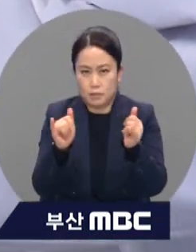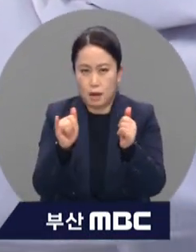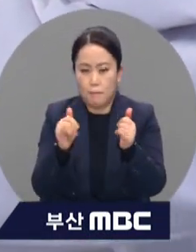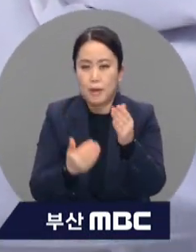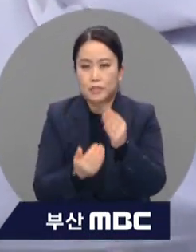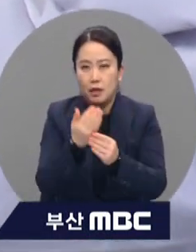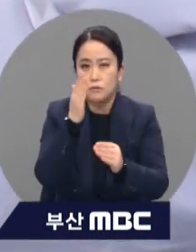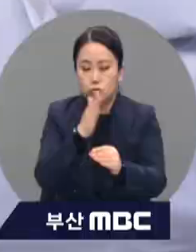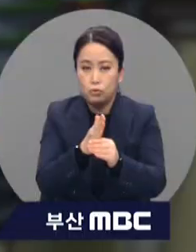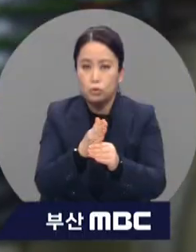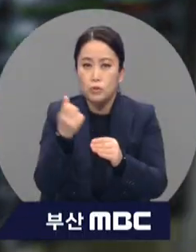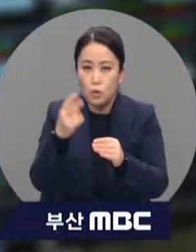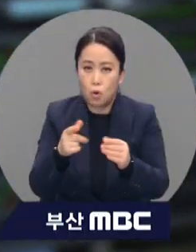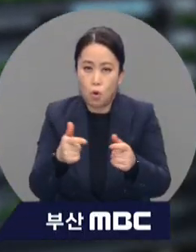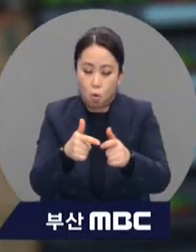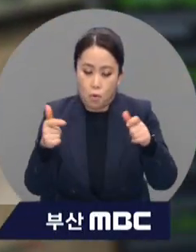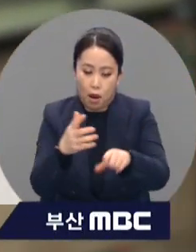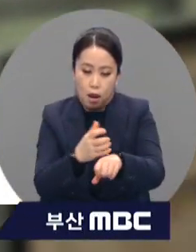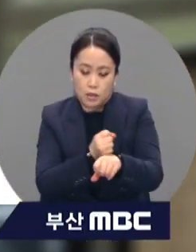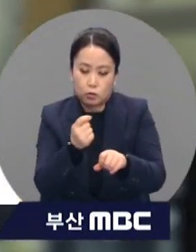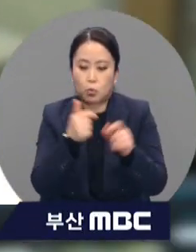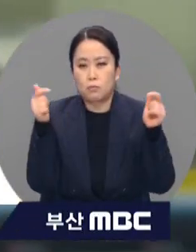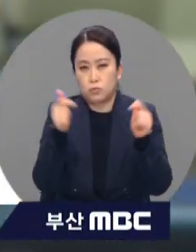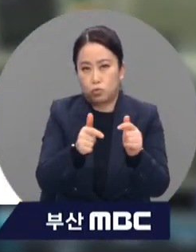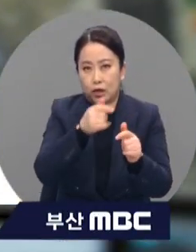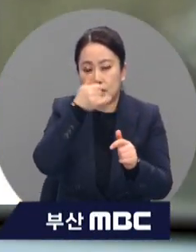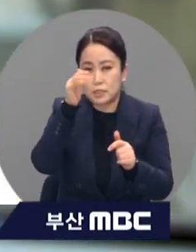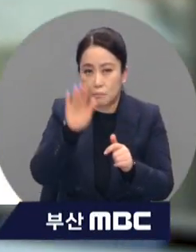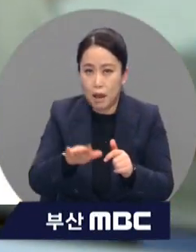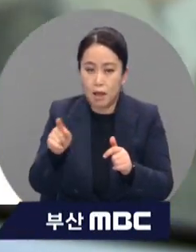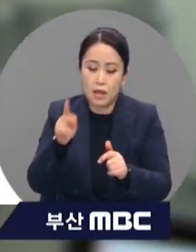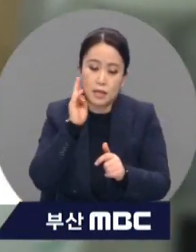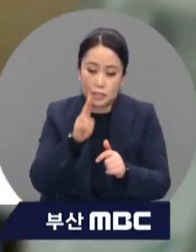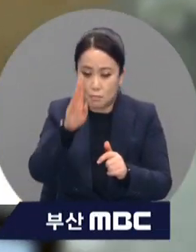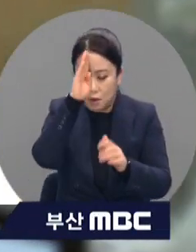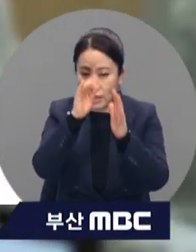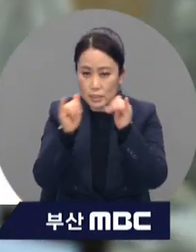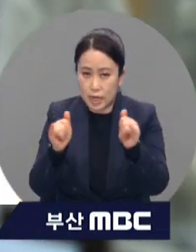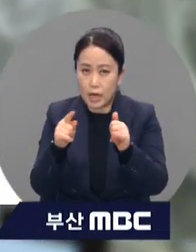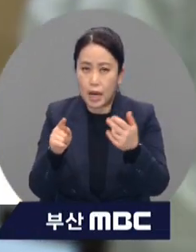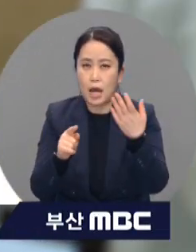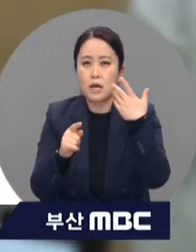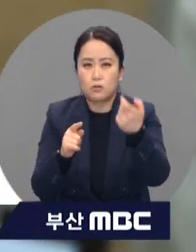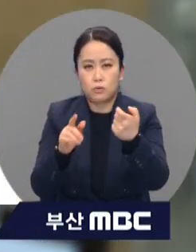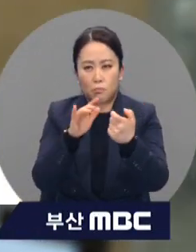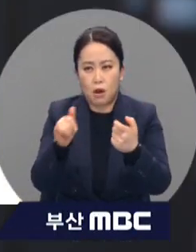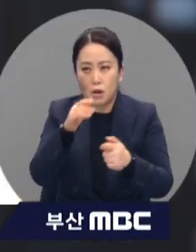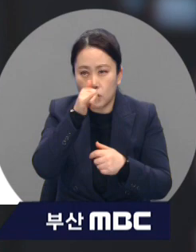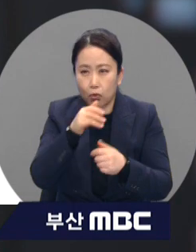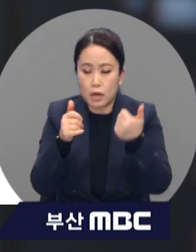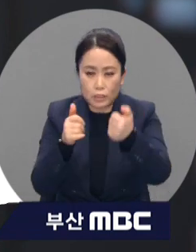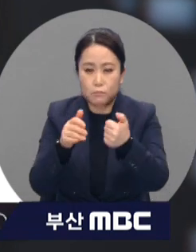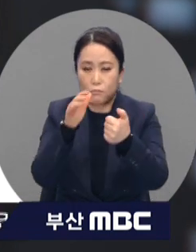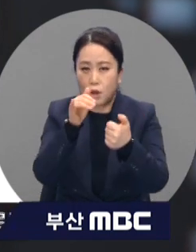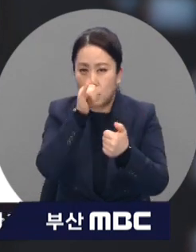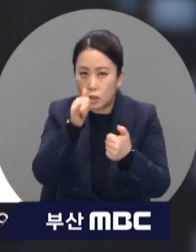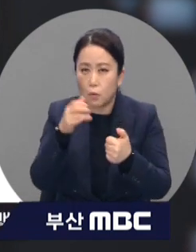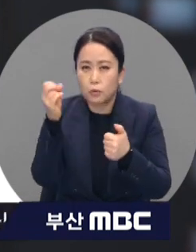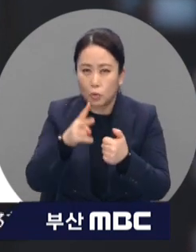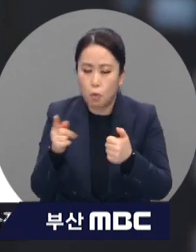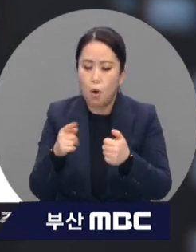확산세는 다소 잦아들었지만 아직 위중증 환자가 50명에 달하고 중증 환자 전담병상 가동률도 80%를 넘고